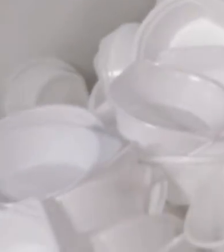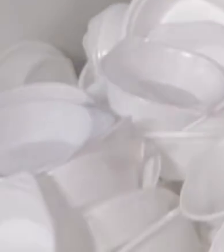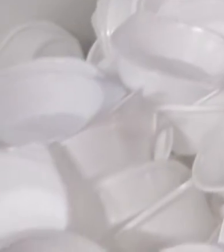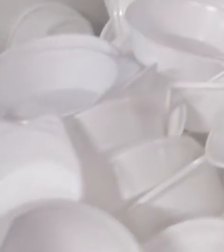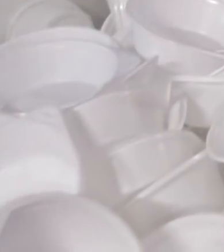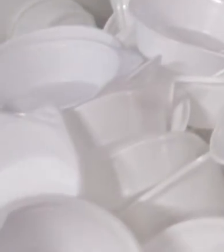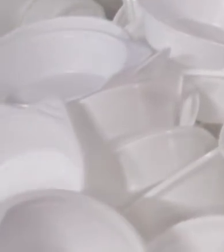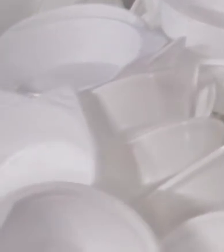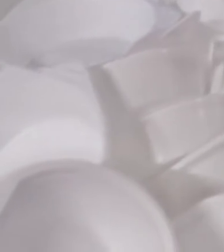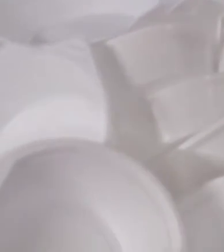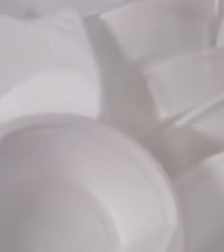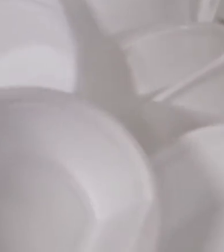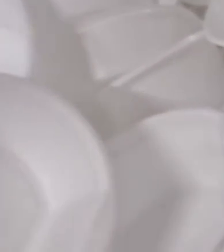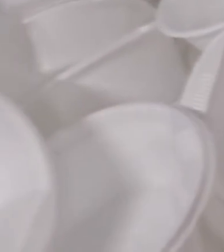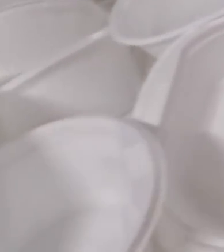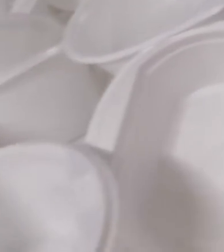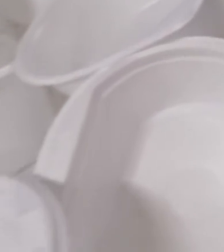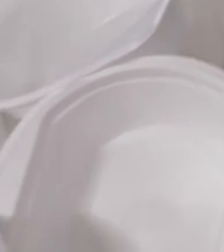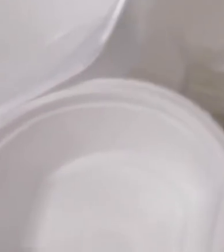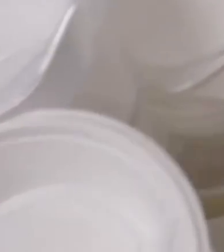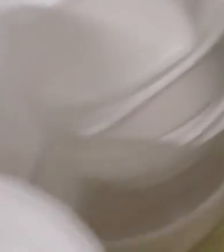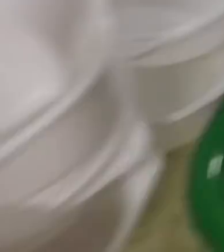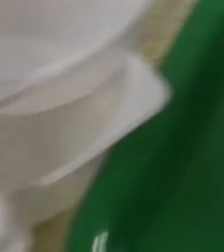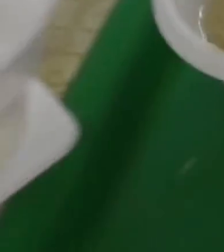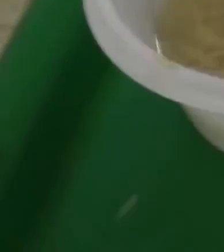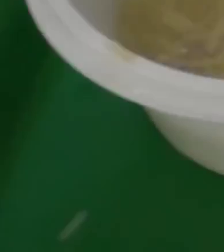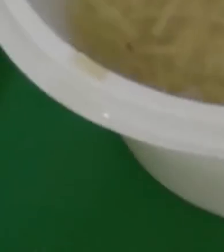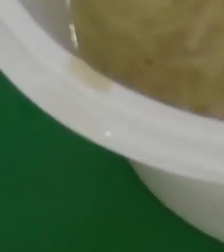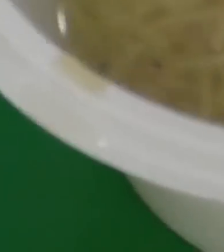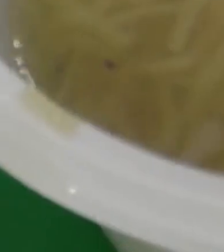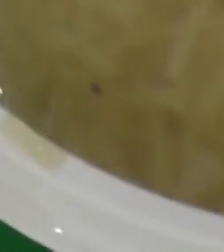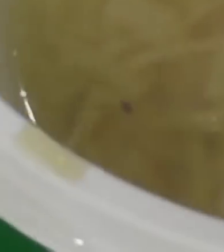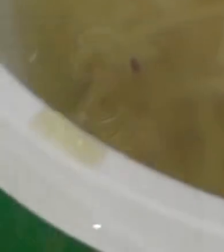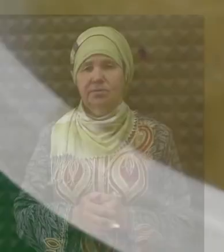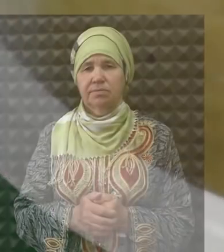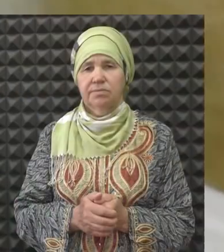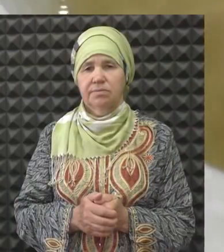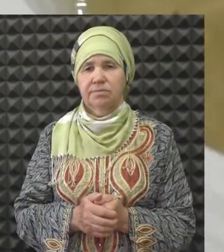رمضان رمضان ليتك دوما